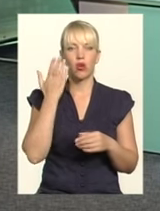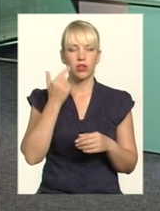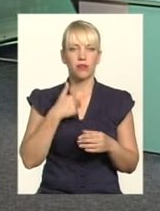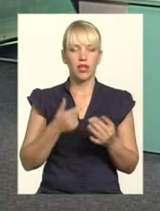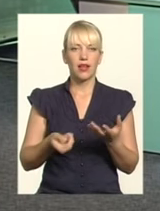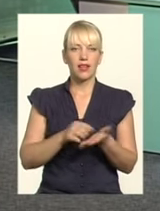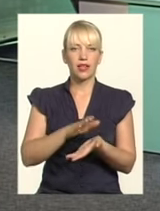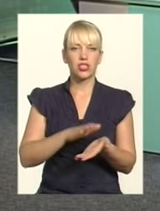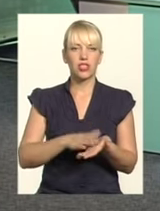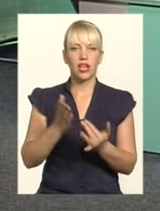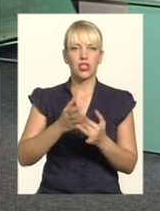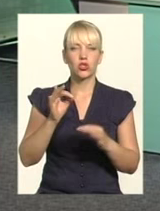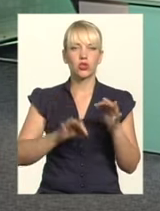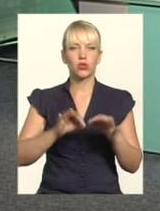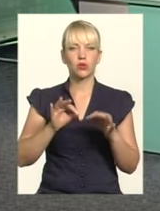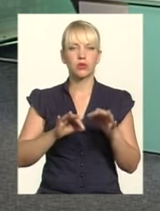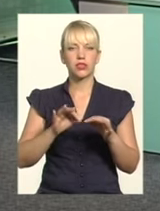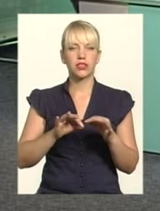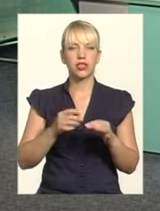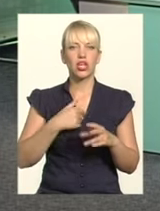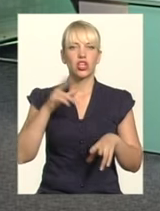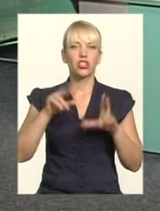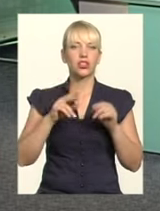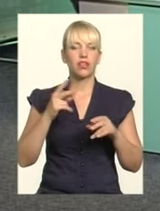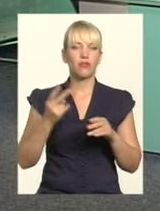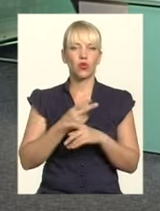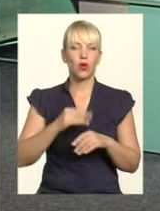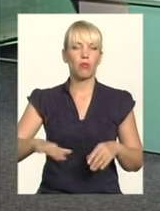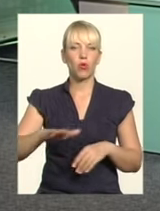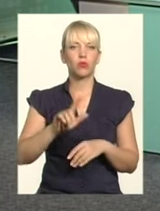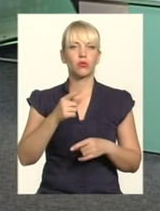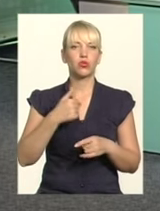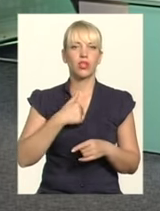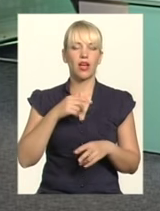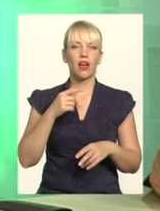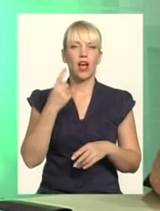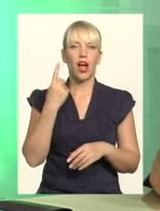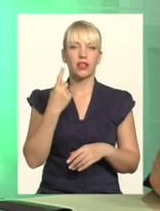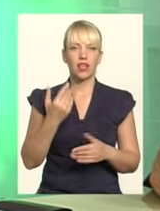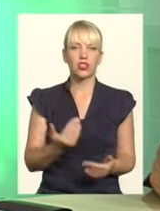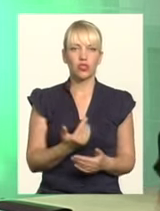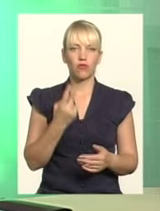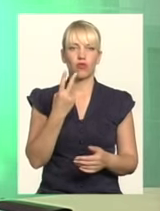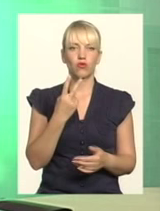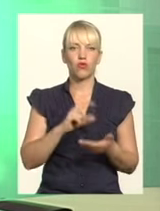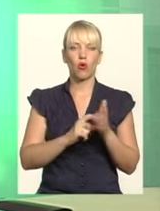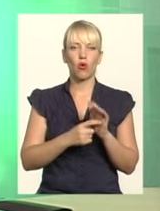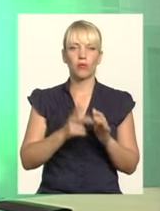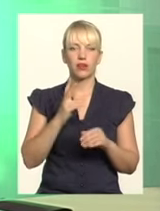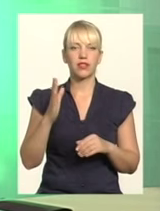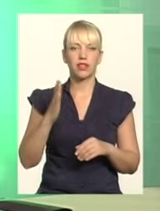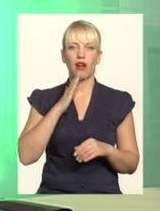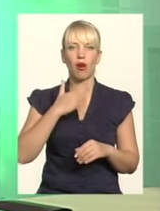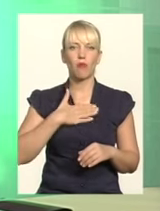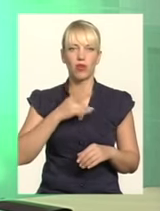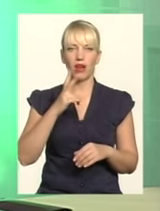начислялась, мне брали как двойную площадь. Потому что я живу одна в трехкомнатной квартире. А моя квартира